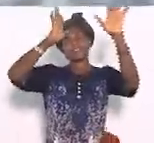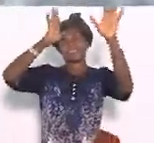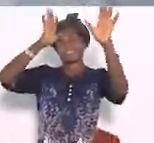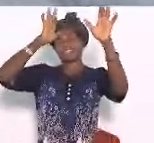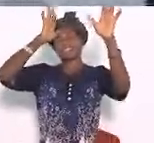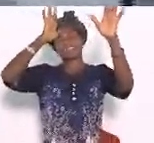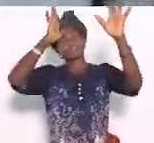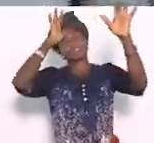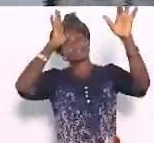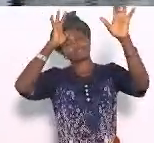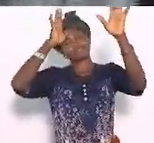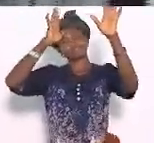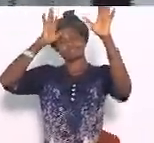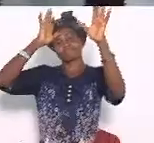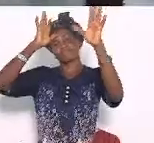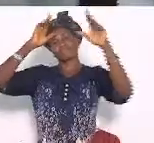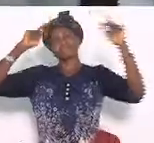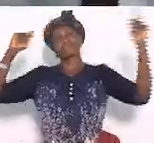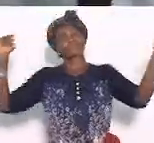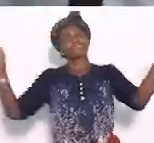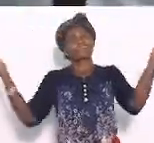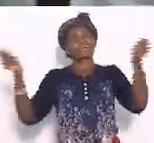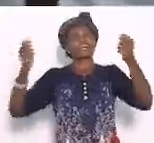alléluia alléluia